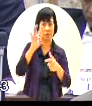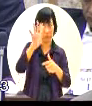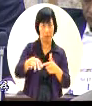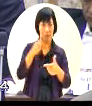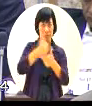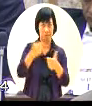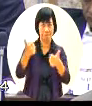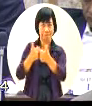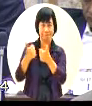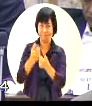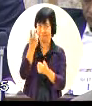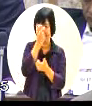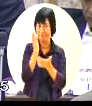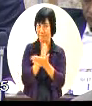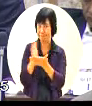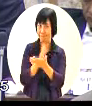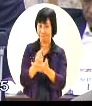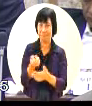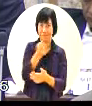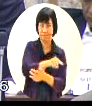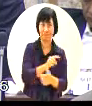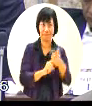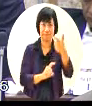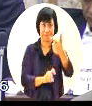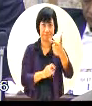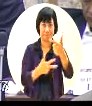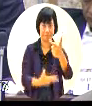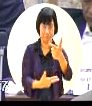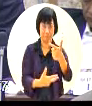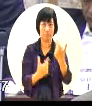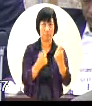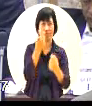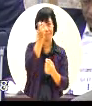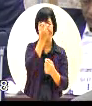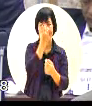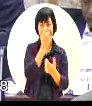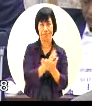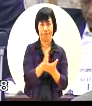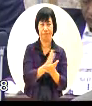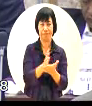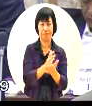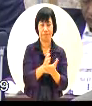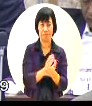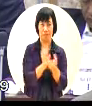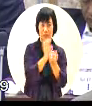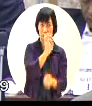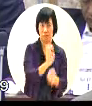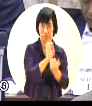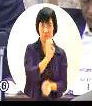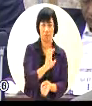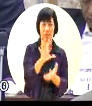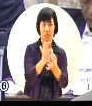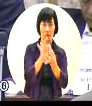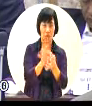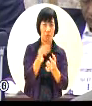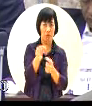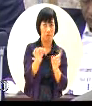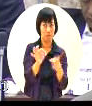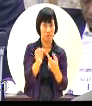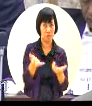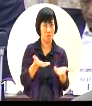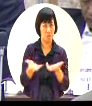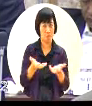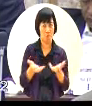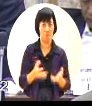啊，六月十七，经建会遐也是审查。啊，现在伊就收细节，就是迄个财务，哦，啊，财